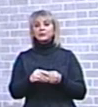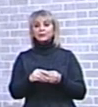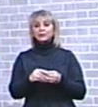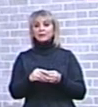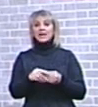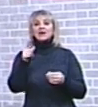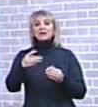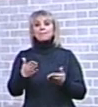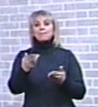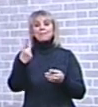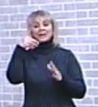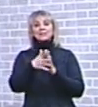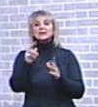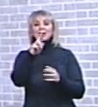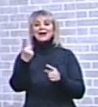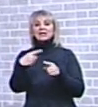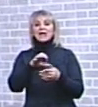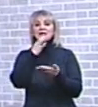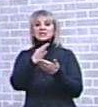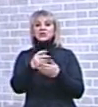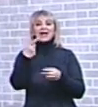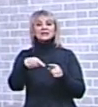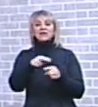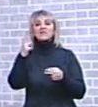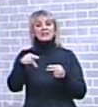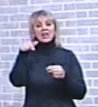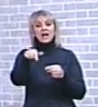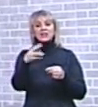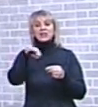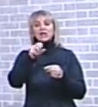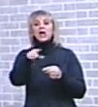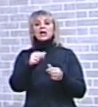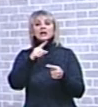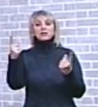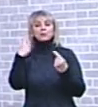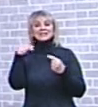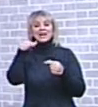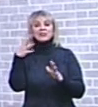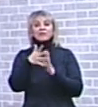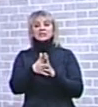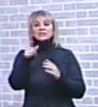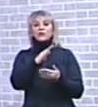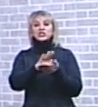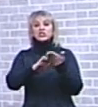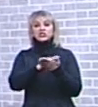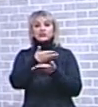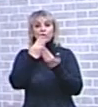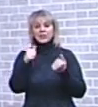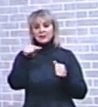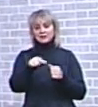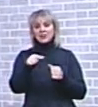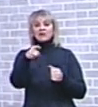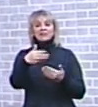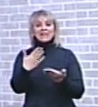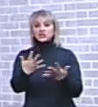хоть понимаете, какая это ответственность? Это финал. А у нас кроме этого безумного платья и 5 баянов ничего нет. Вы